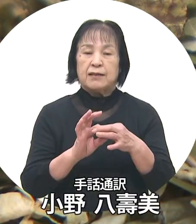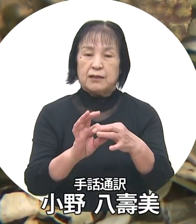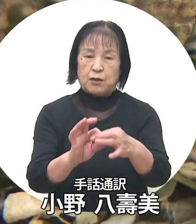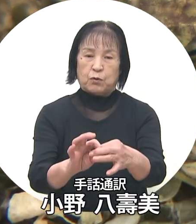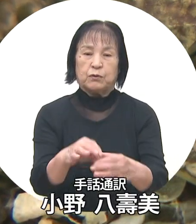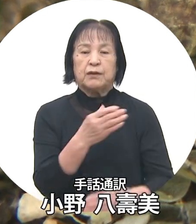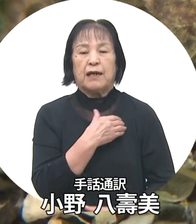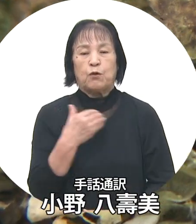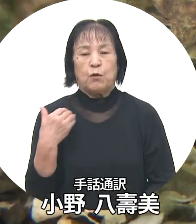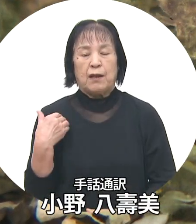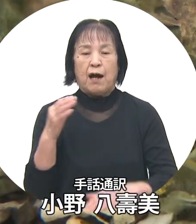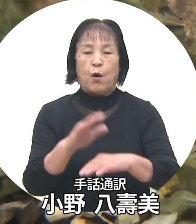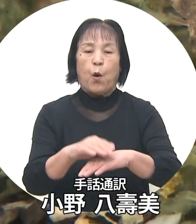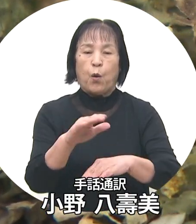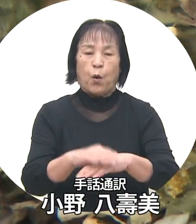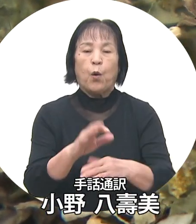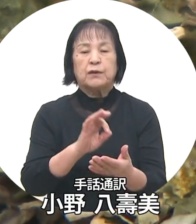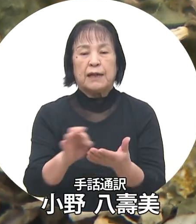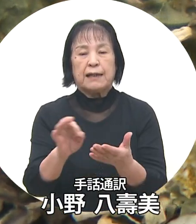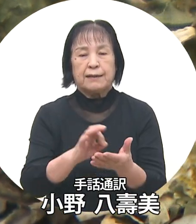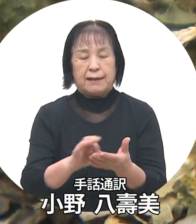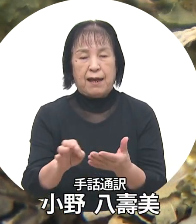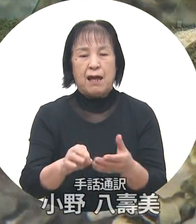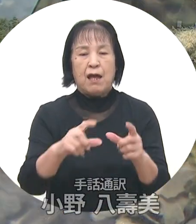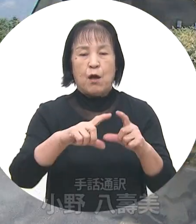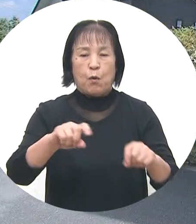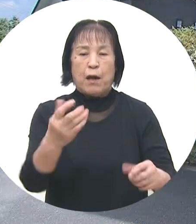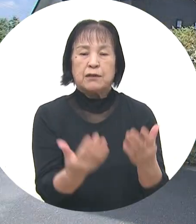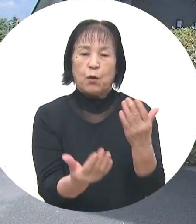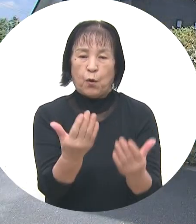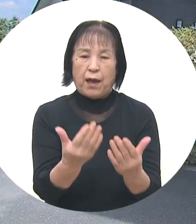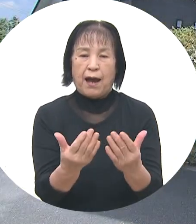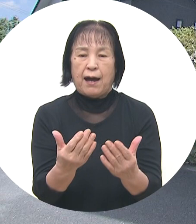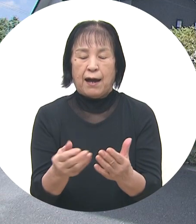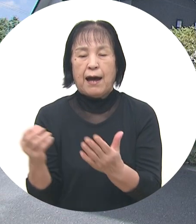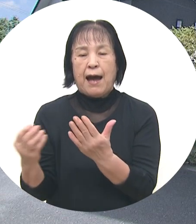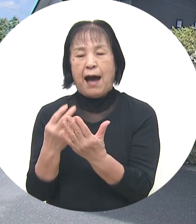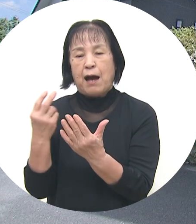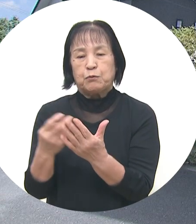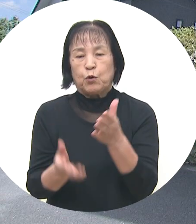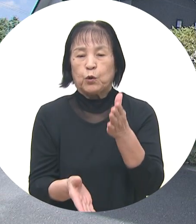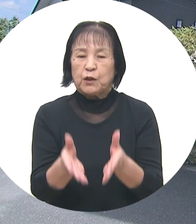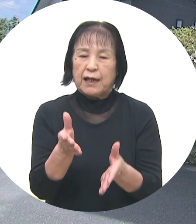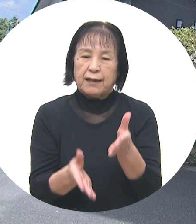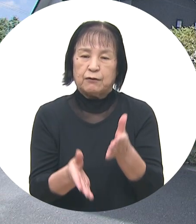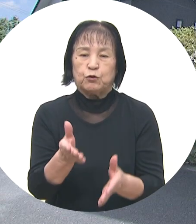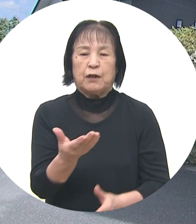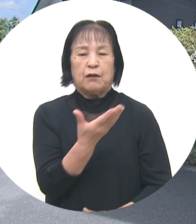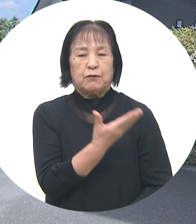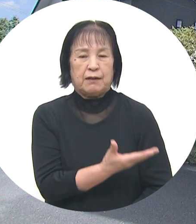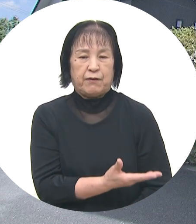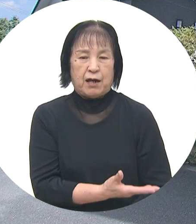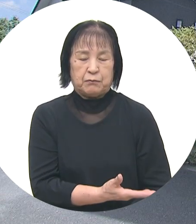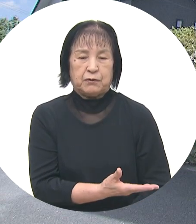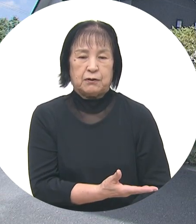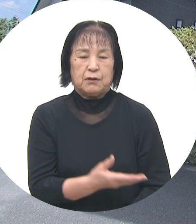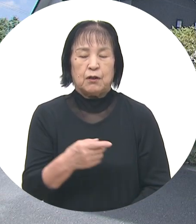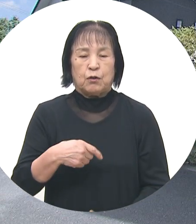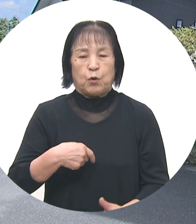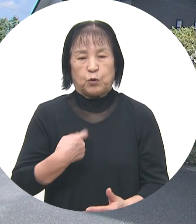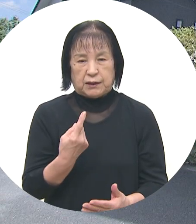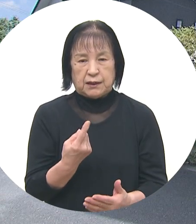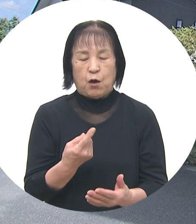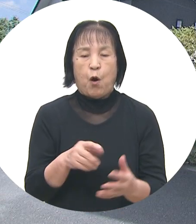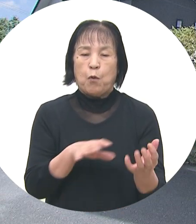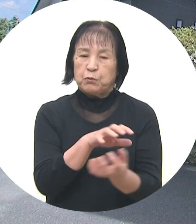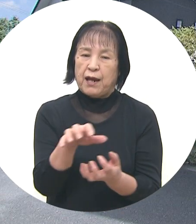持続可能な方法を使って和装やハーブを育てるカオルナファーム。独自のブレンド